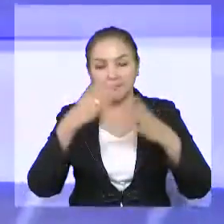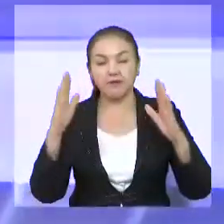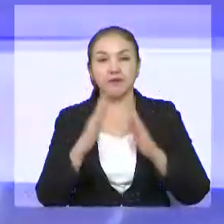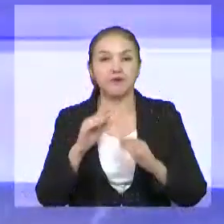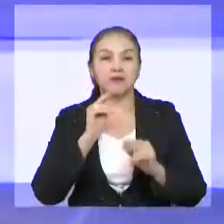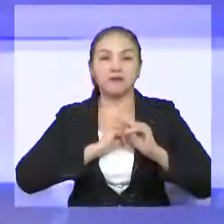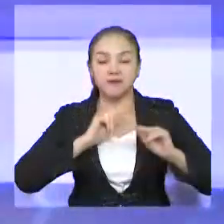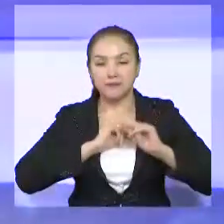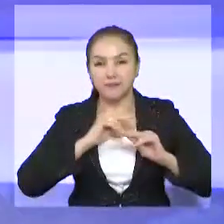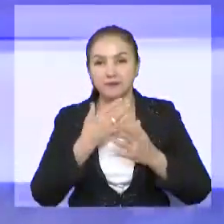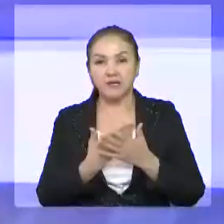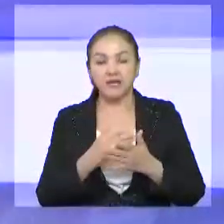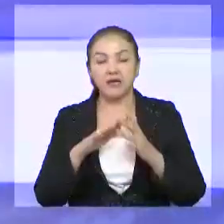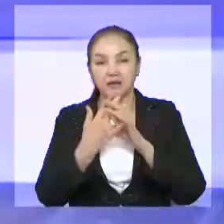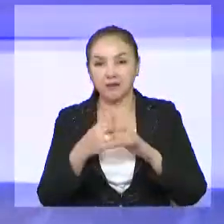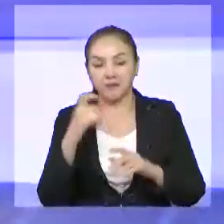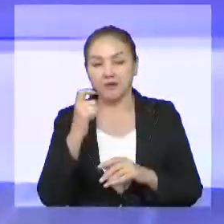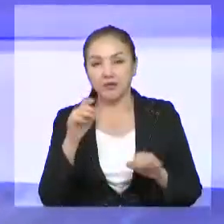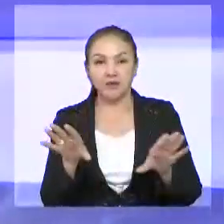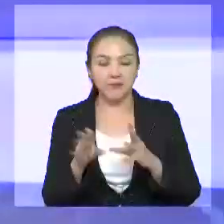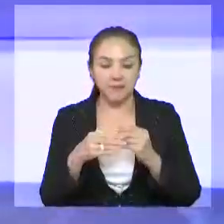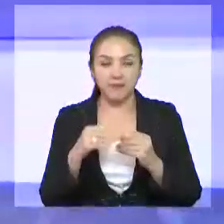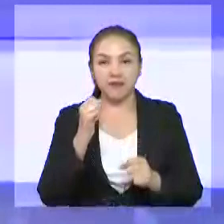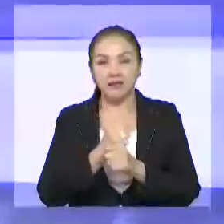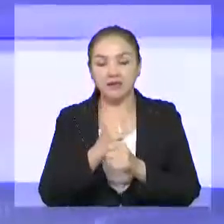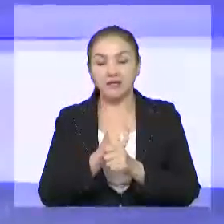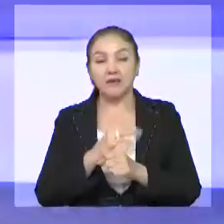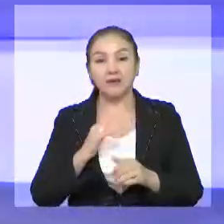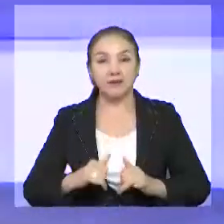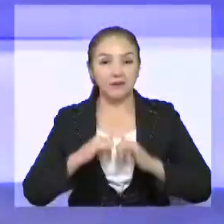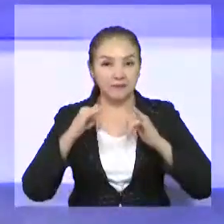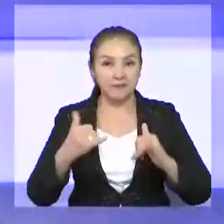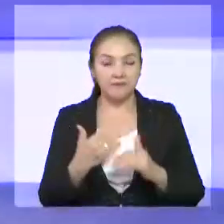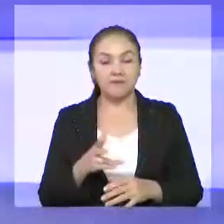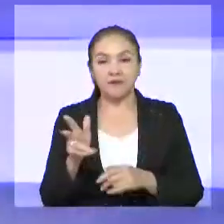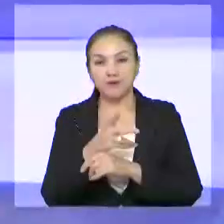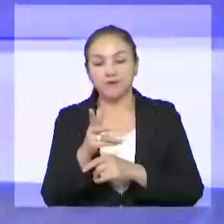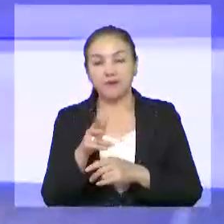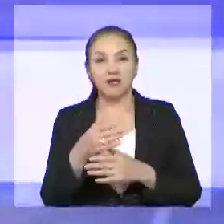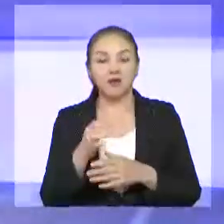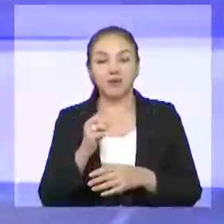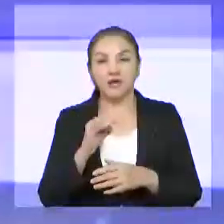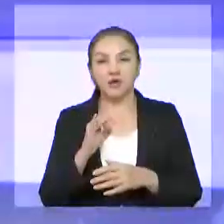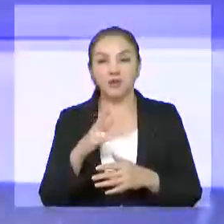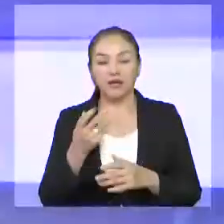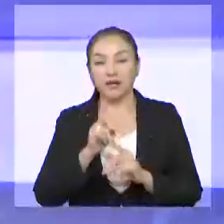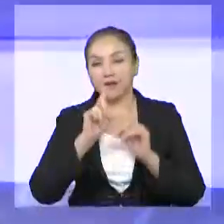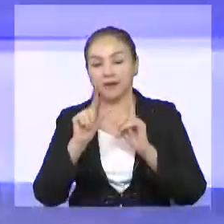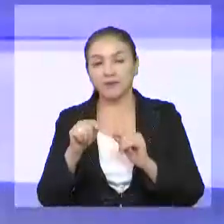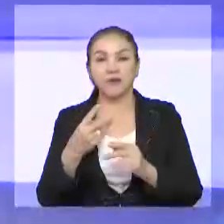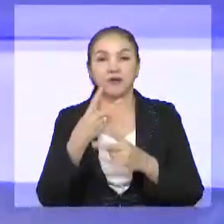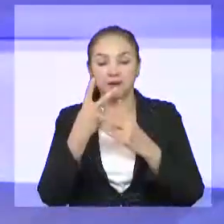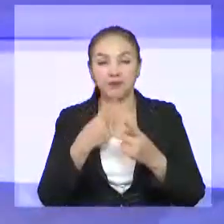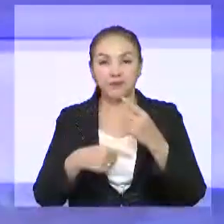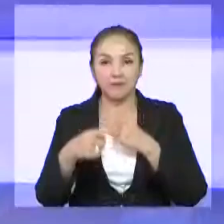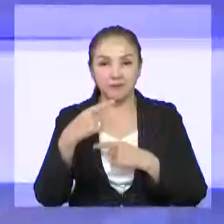жұмыс істейді. Шаруа иесі ауыл шаруашылығымен қатар өңдеу саласында дамытып отыр. Арнамыздың түсірілім тобы Степное ауылына барып, шаруа жайын көріп